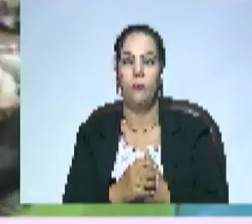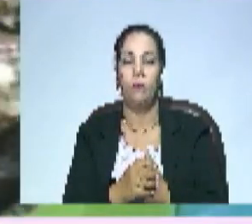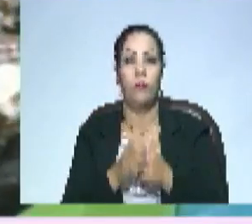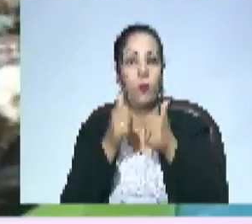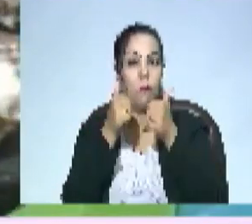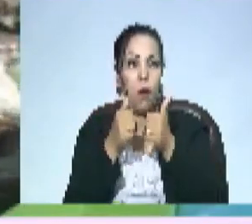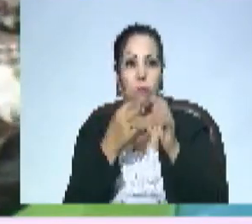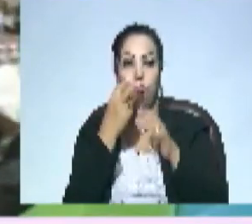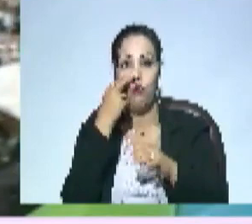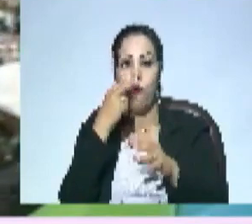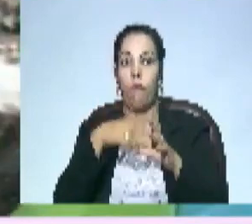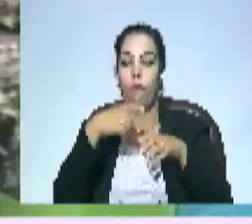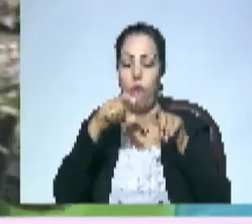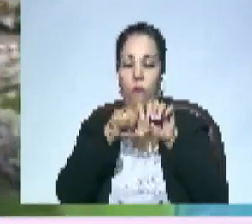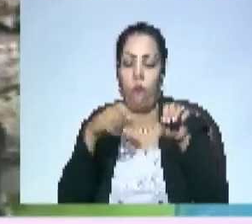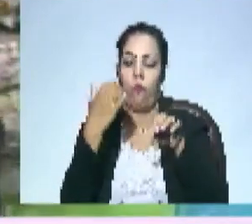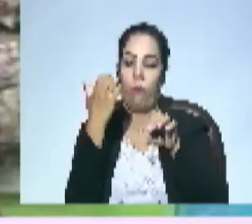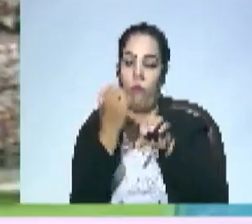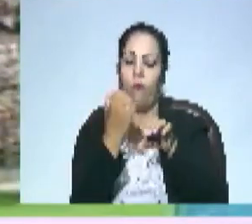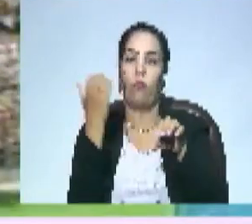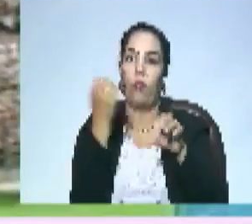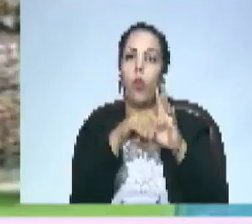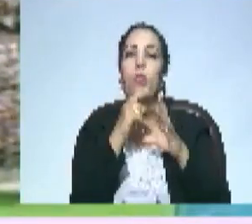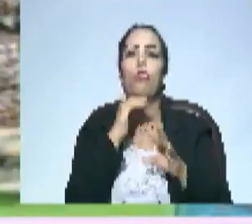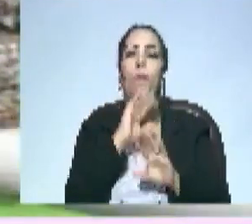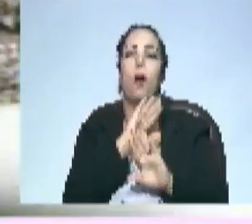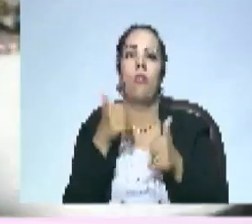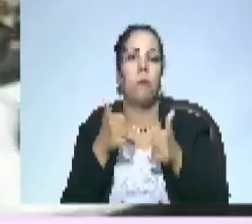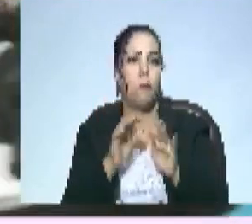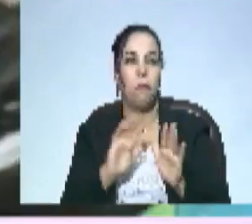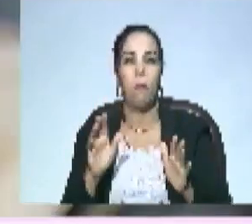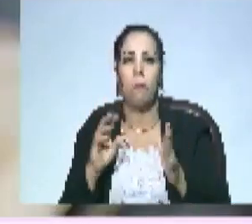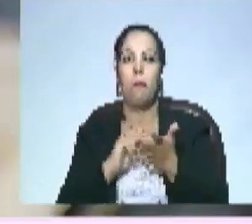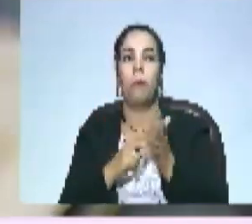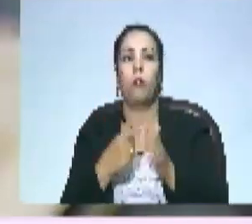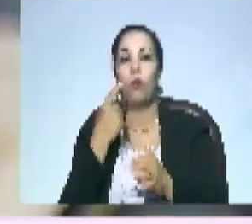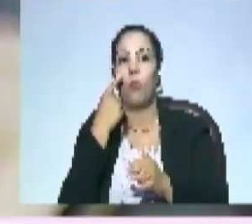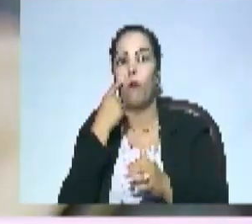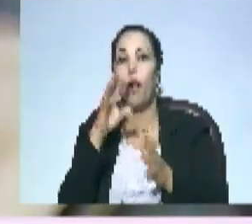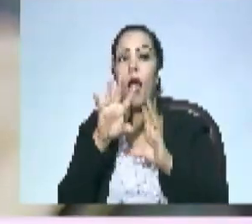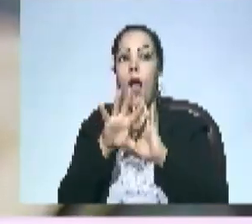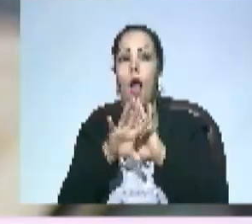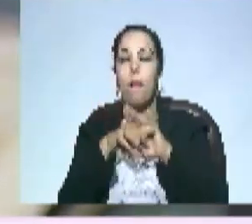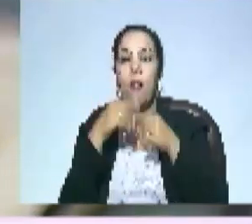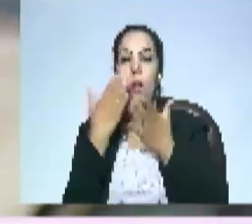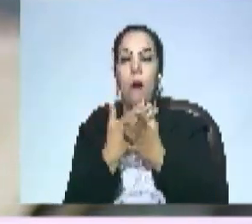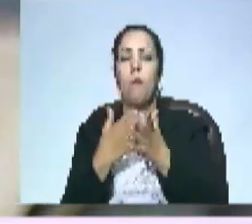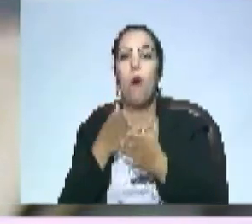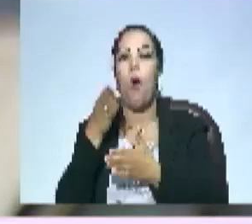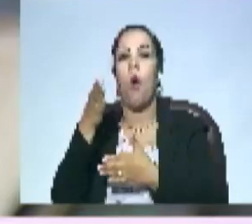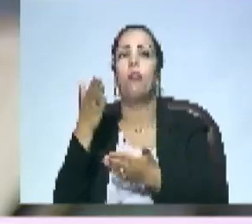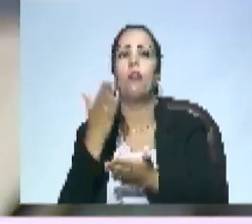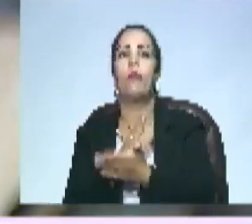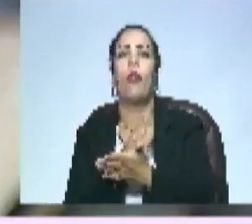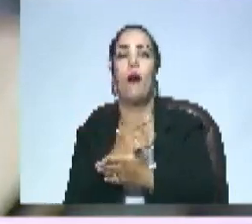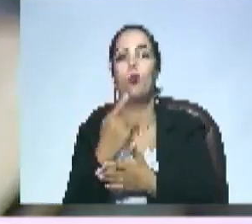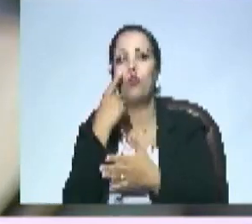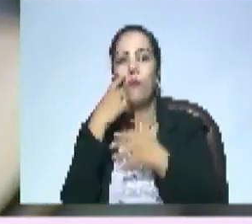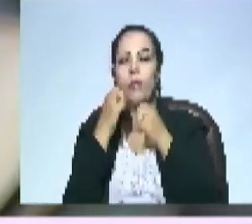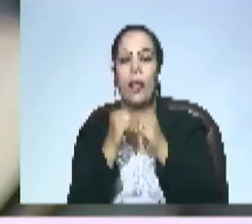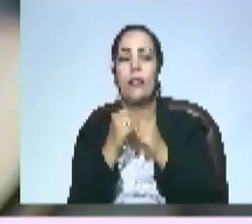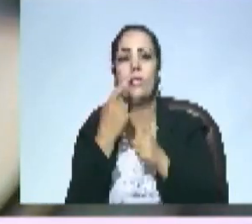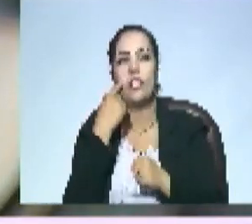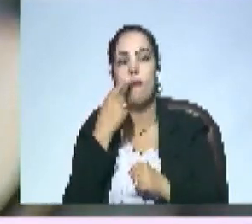كويس كده وبعدين عملناها حطيناها في الثلاجه مسكت نفسها شويه زي ما انتم شايفين